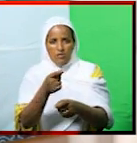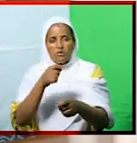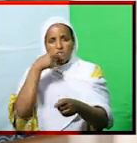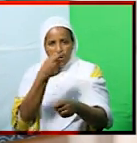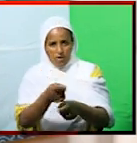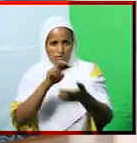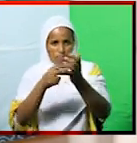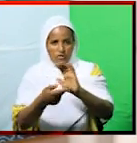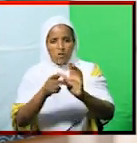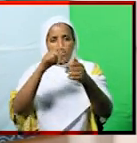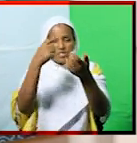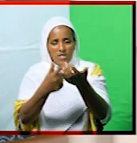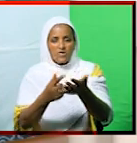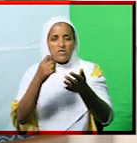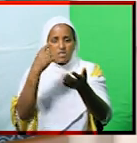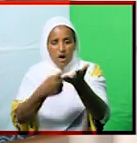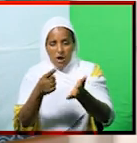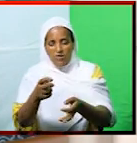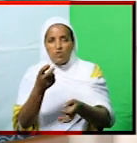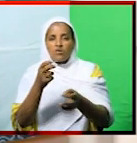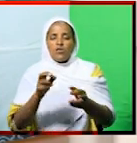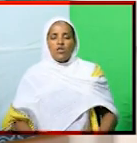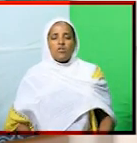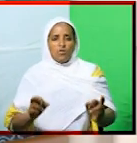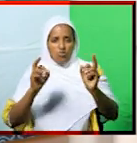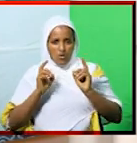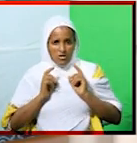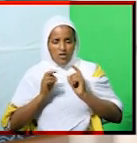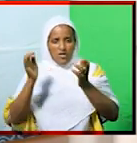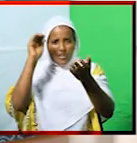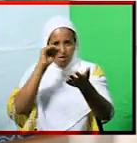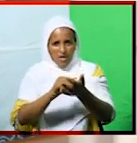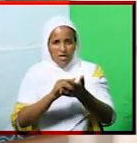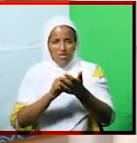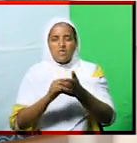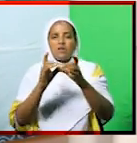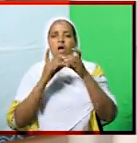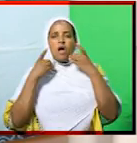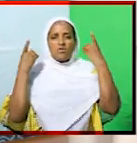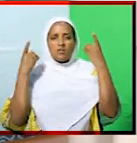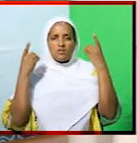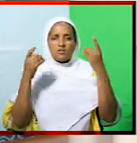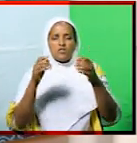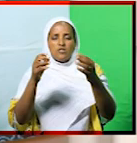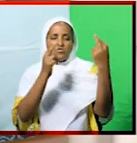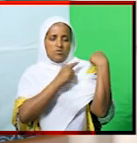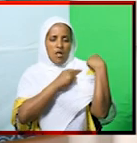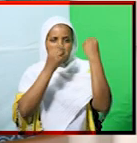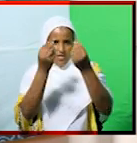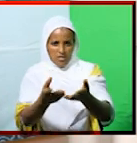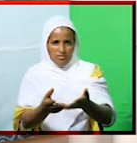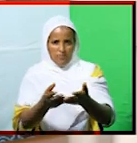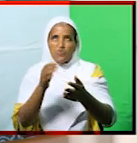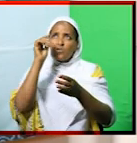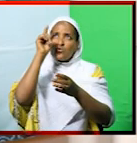በእጄ ላይ አለ ብሎ የተናገረው። ስለዚህ ያንን ወሃቢ ህይወት እንደገና ደግሞ ሰያሜ ካህናት፣ ካህናትን